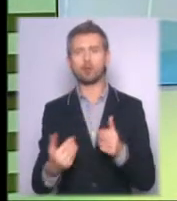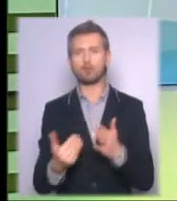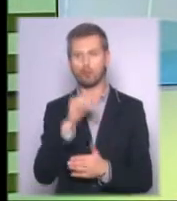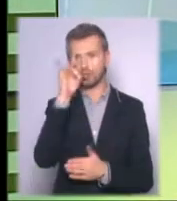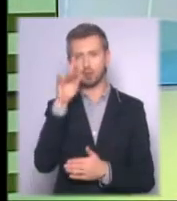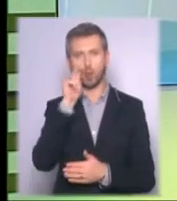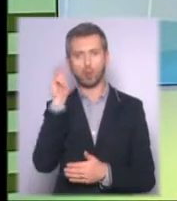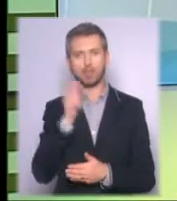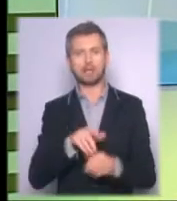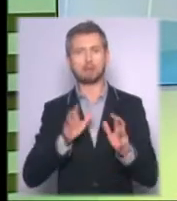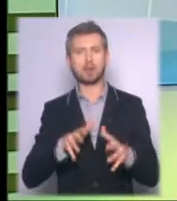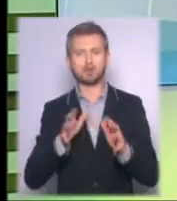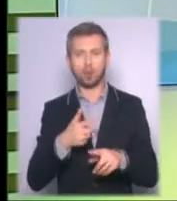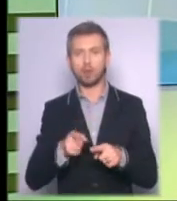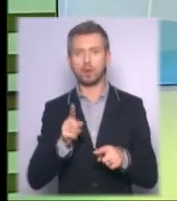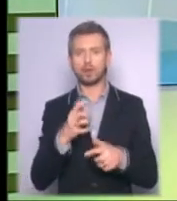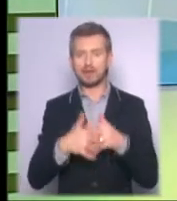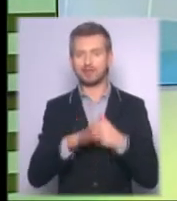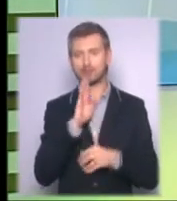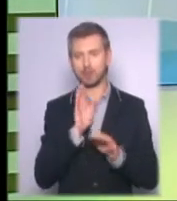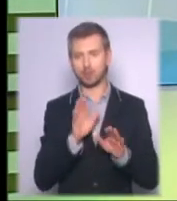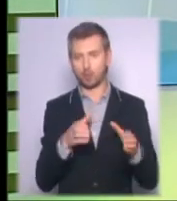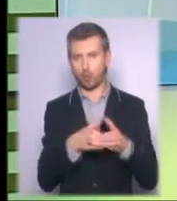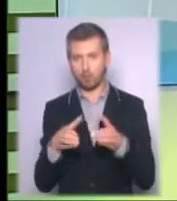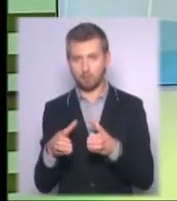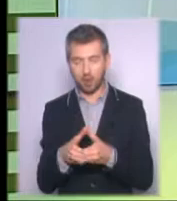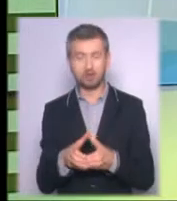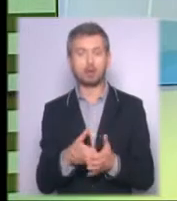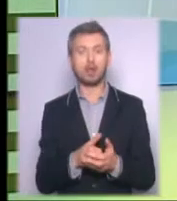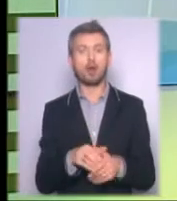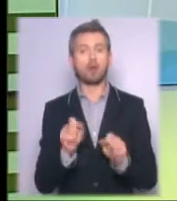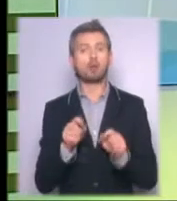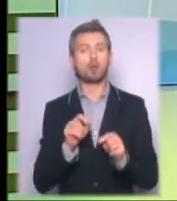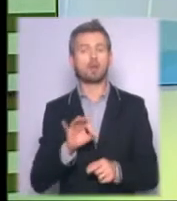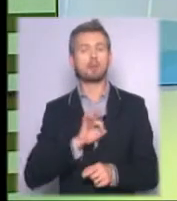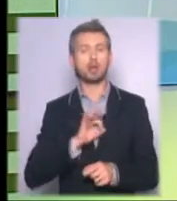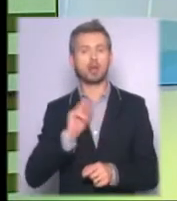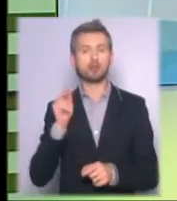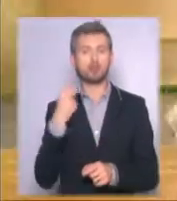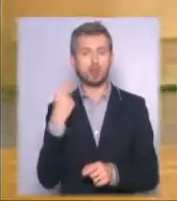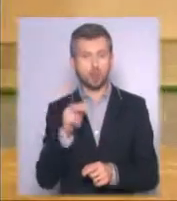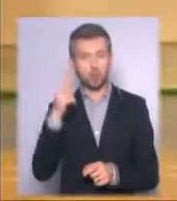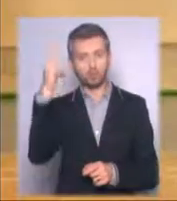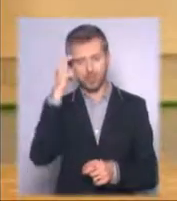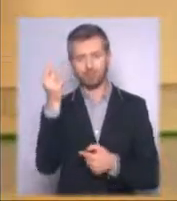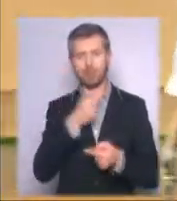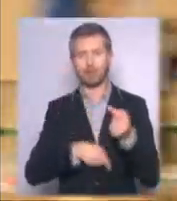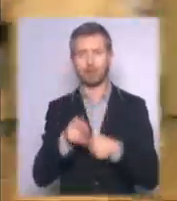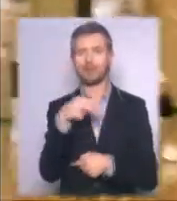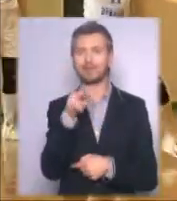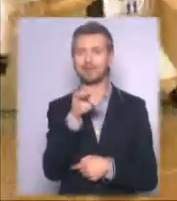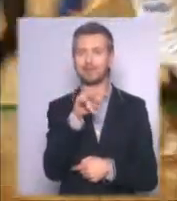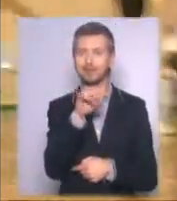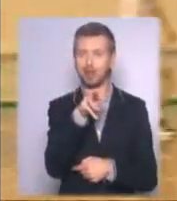чемпіона України з баскетболу серед жіночих команд. Прогнозовано, золоті медалі чемпіонату до столиці повернуло «Динамо